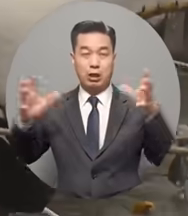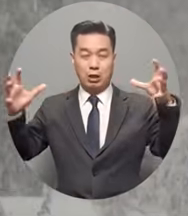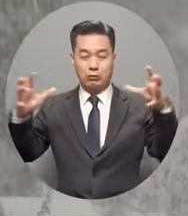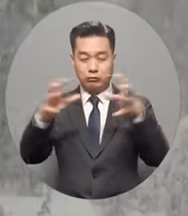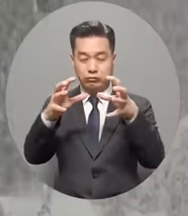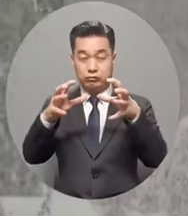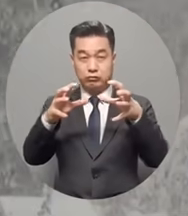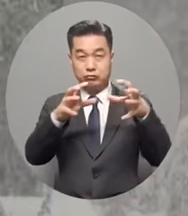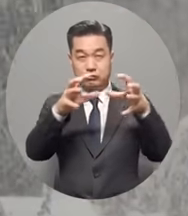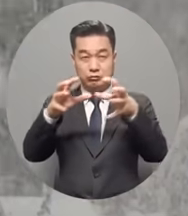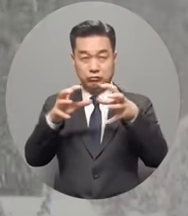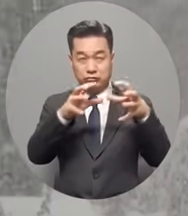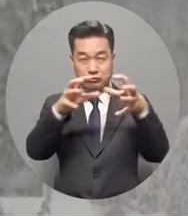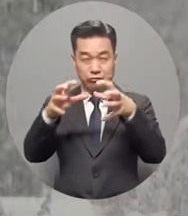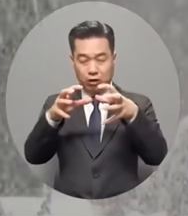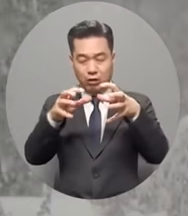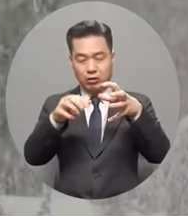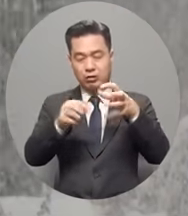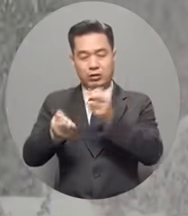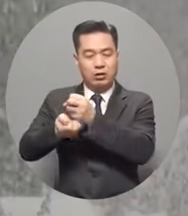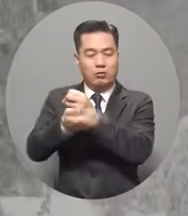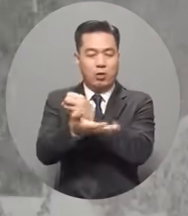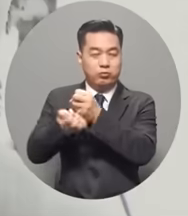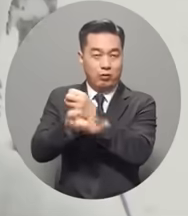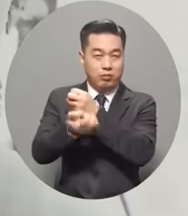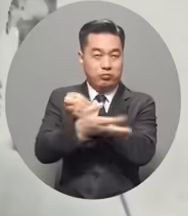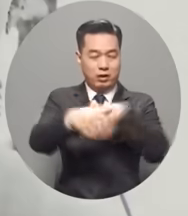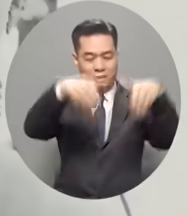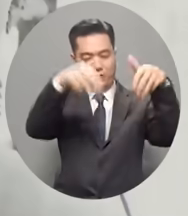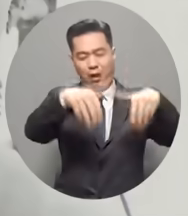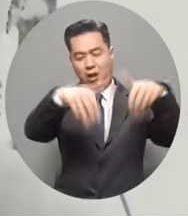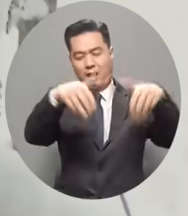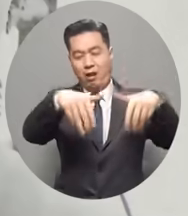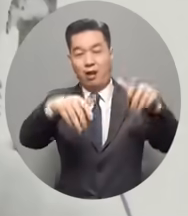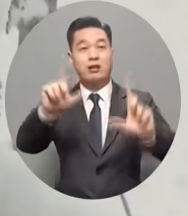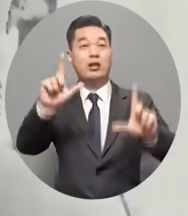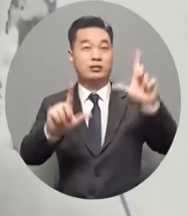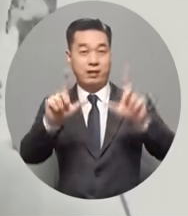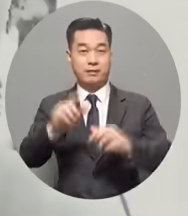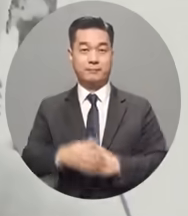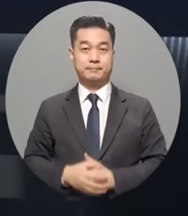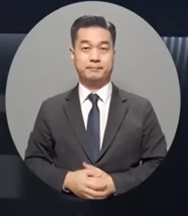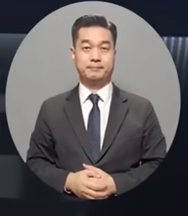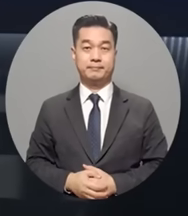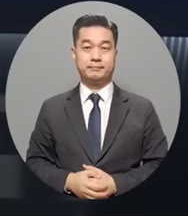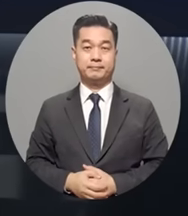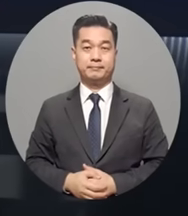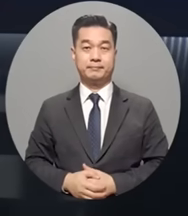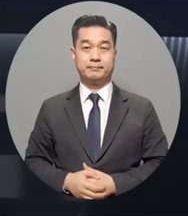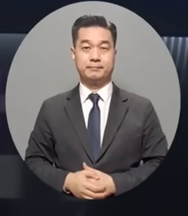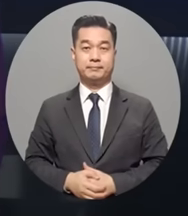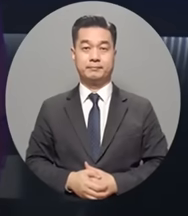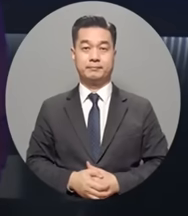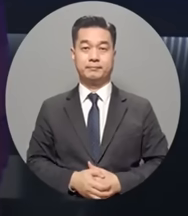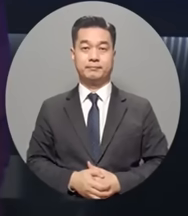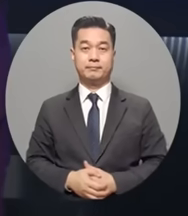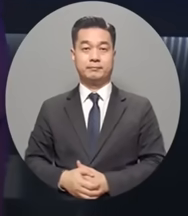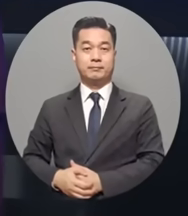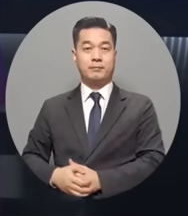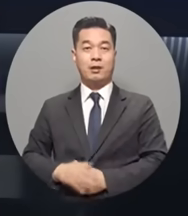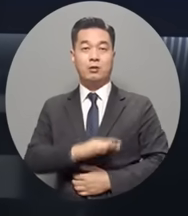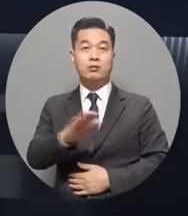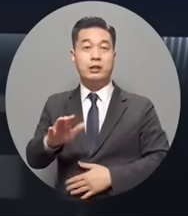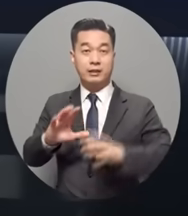지나며 수증기를 공급받아 강수량이 증가하는 현상입니다. 현재 우리나라